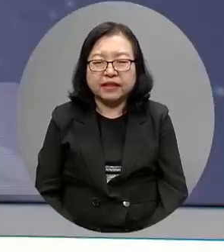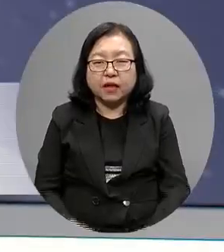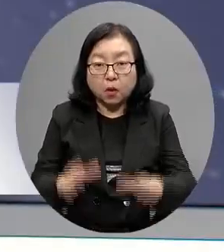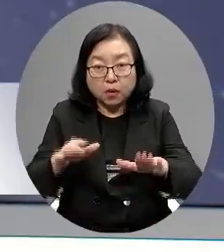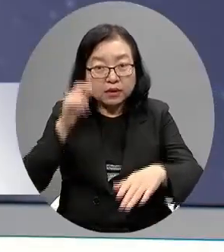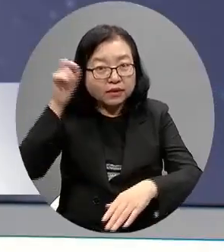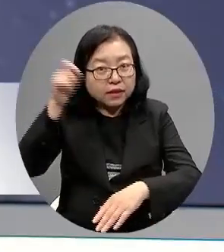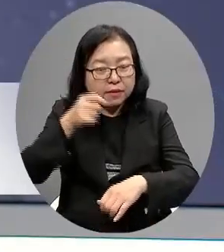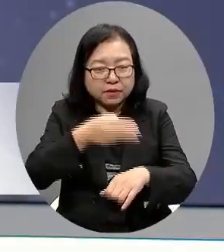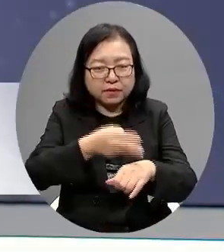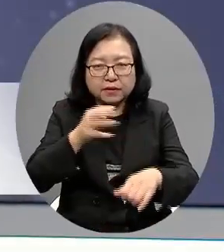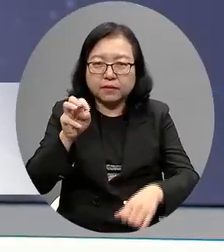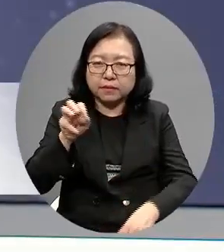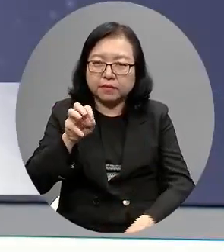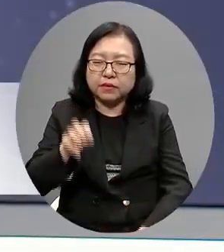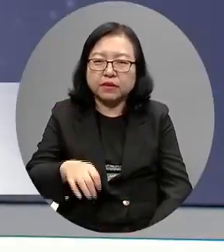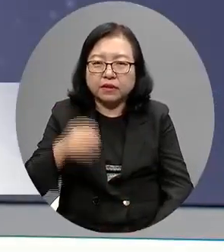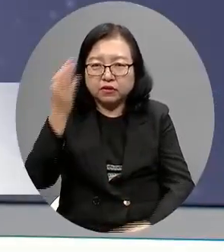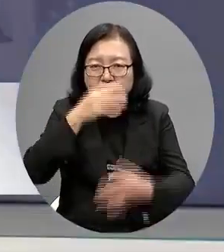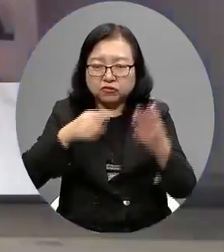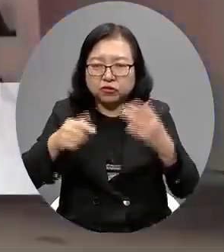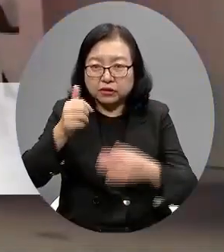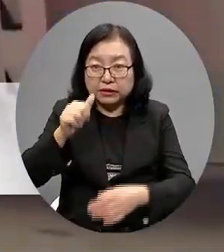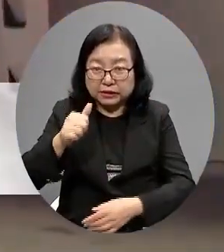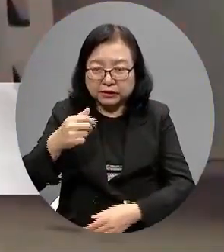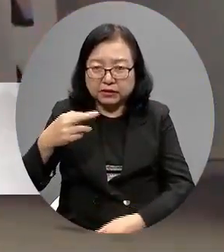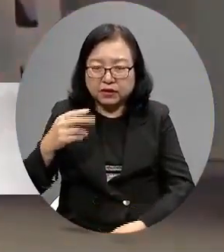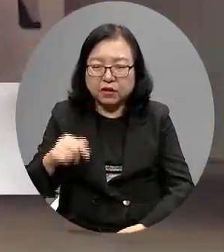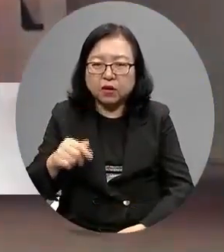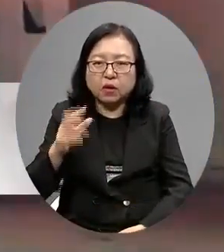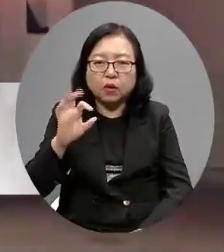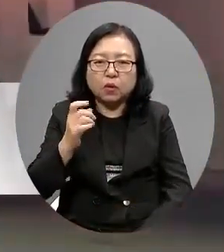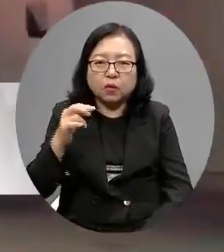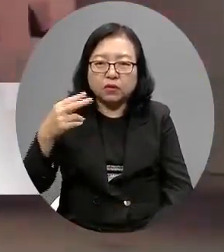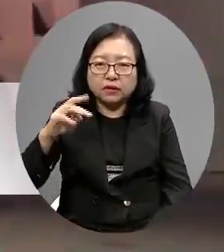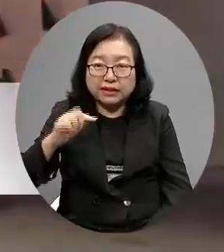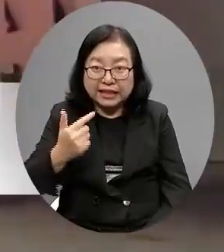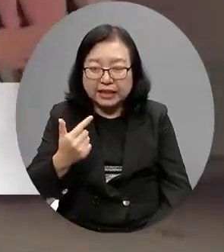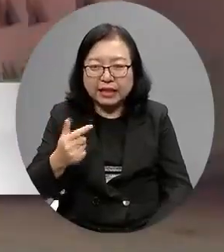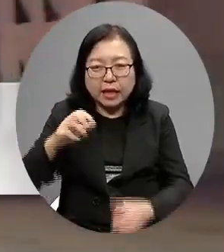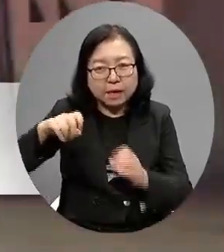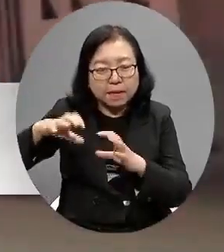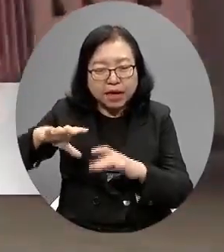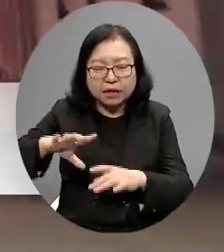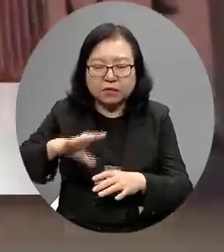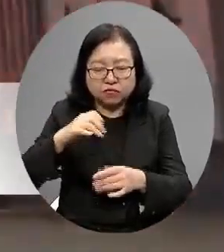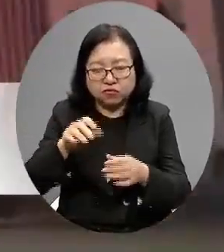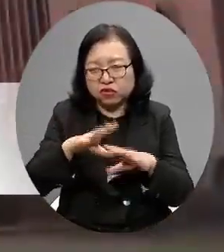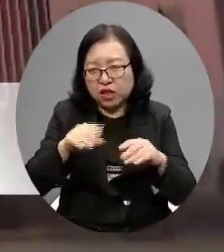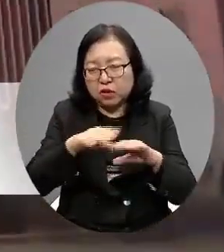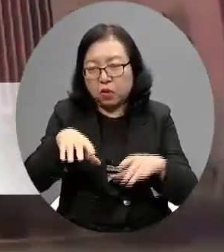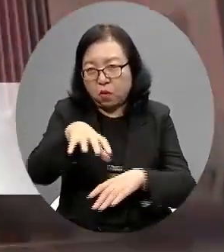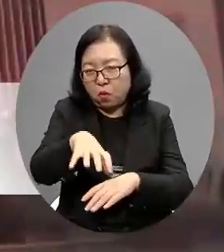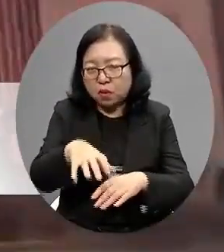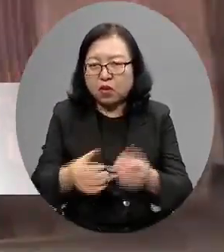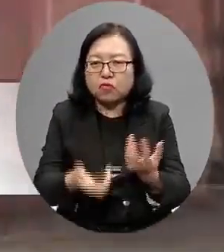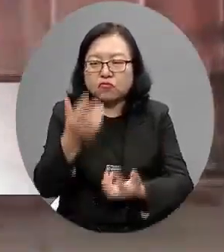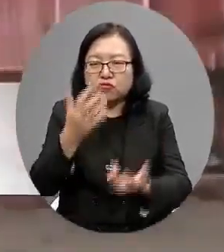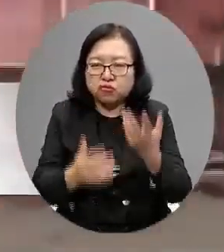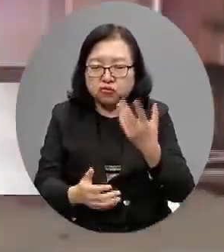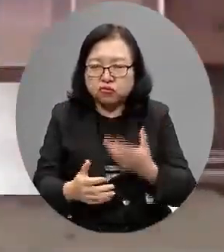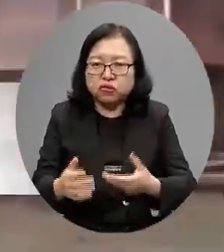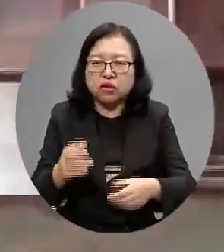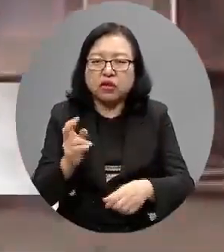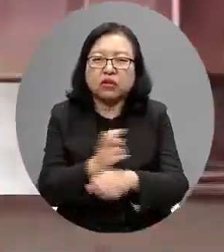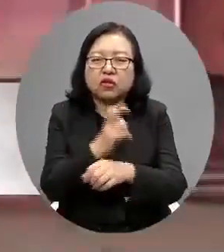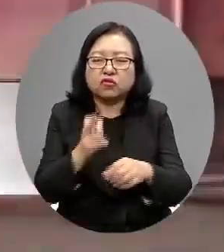오늘 새벽 3시 30분 쯤 청주시 흥덕구 옥산 년에 한 폐기물 처리장에서 불이나 12시간 반만에